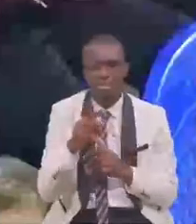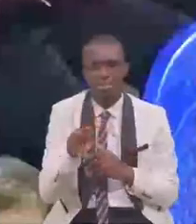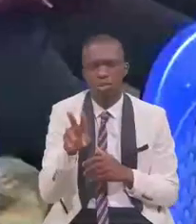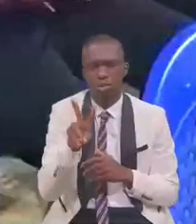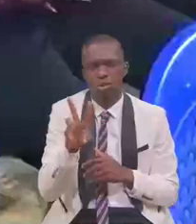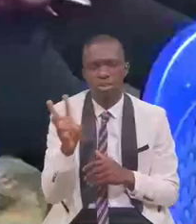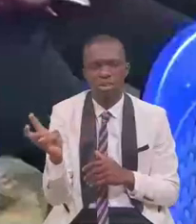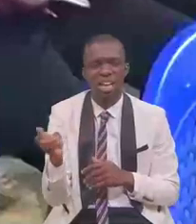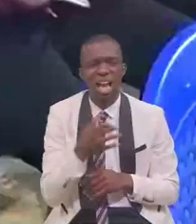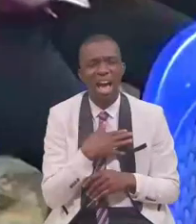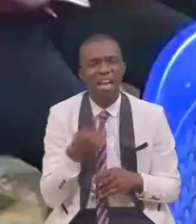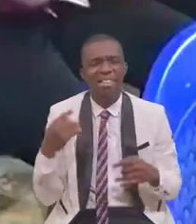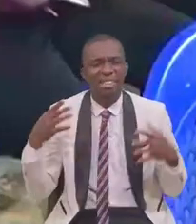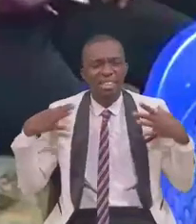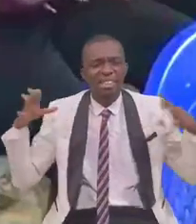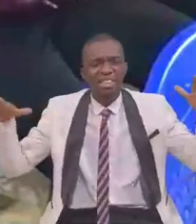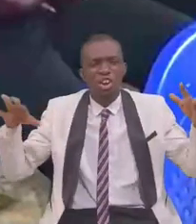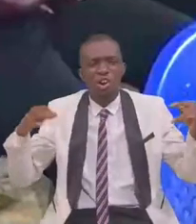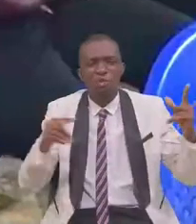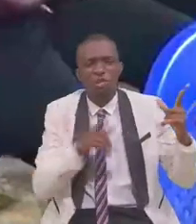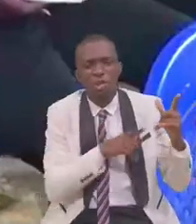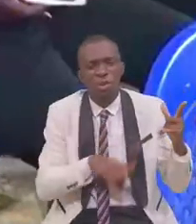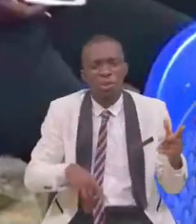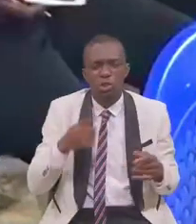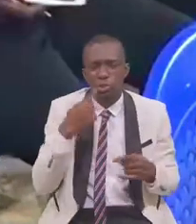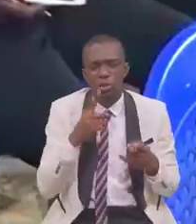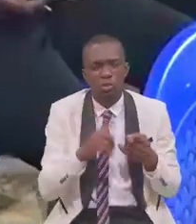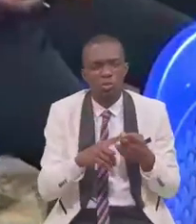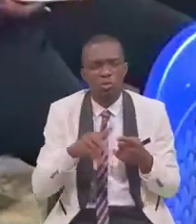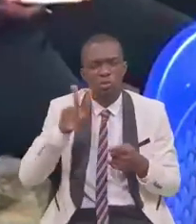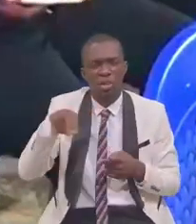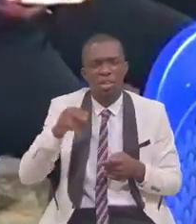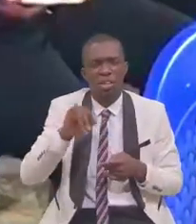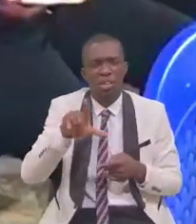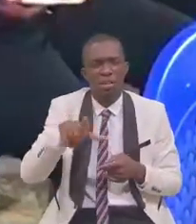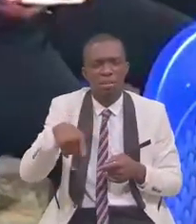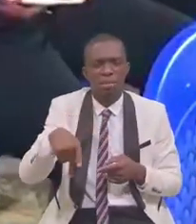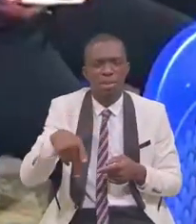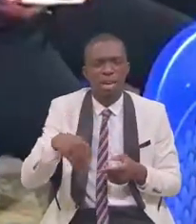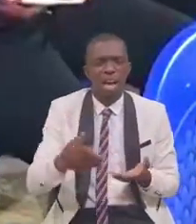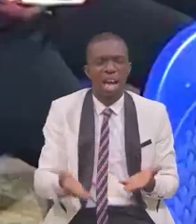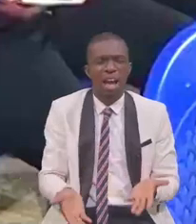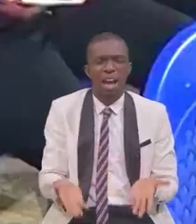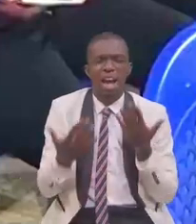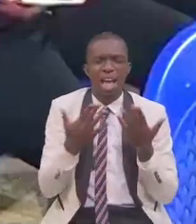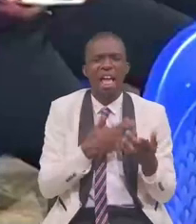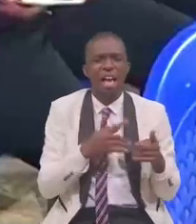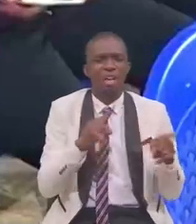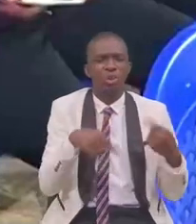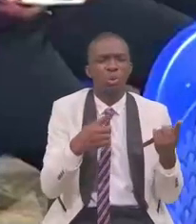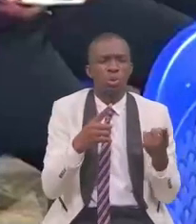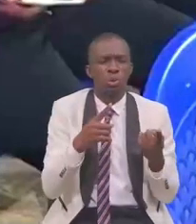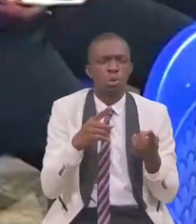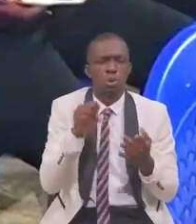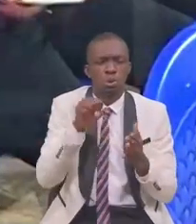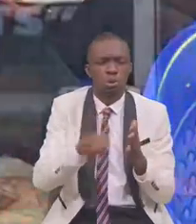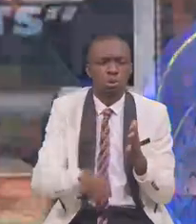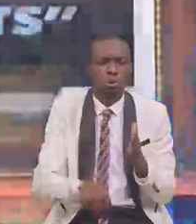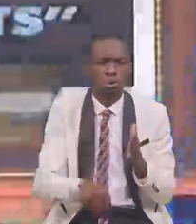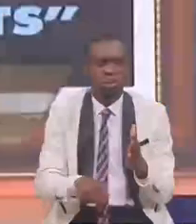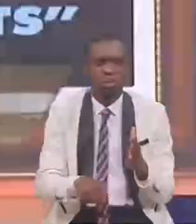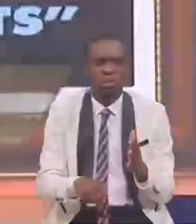Seigneur s'adressant à Philippe lui dit, « Lève-toi et va du côté du midi, sur le chemin qui